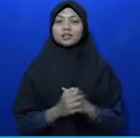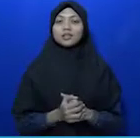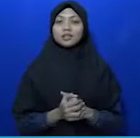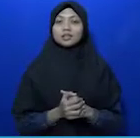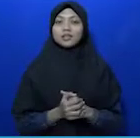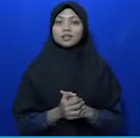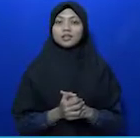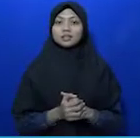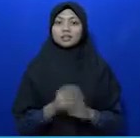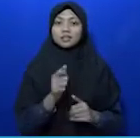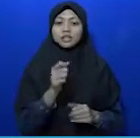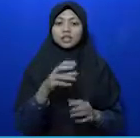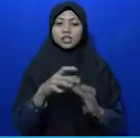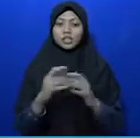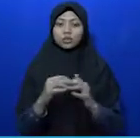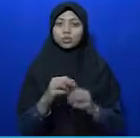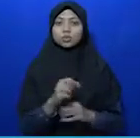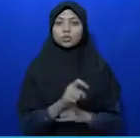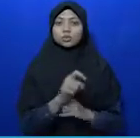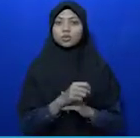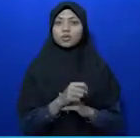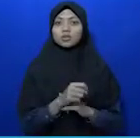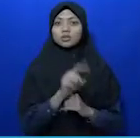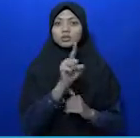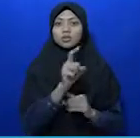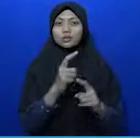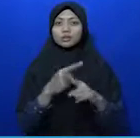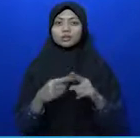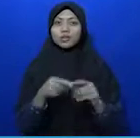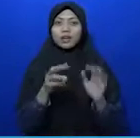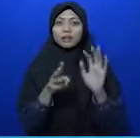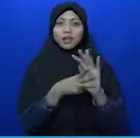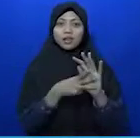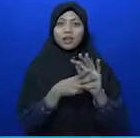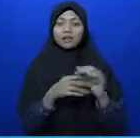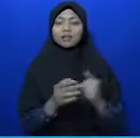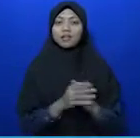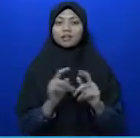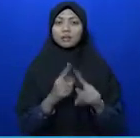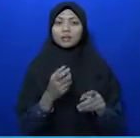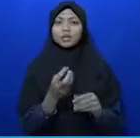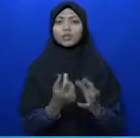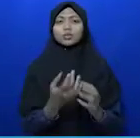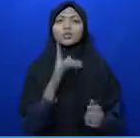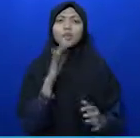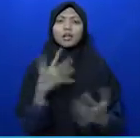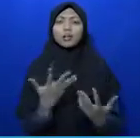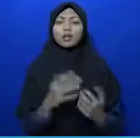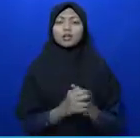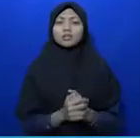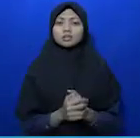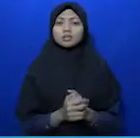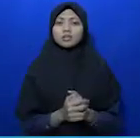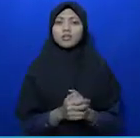3,8 miliar. Itu kan jelas tidak memasukkan cadangan. Lalu kalkulasi kita berdasarkan apa? Kalkulasi kita itu